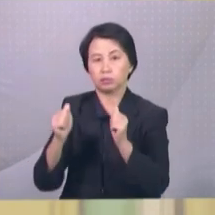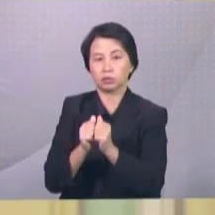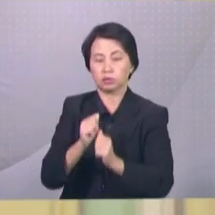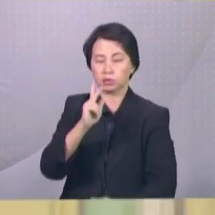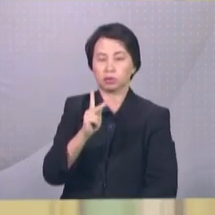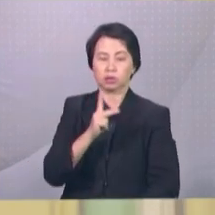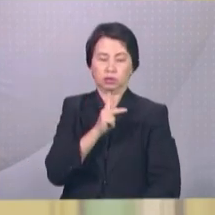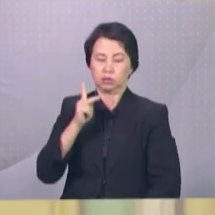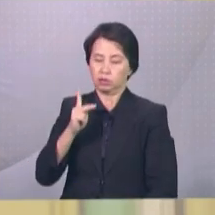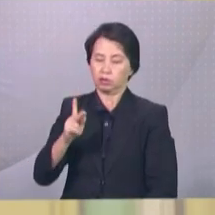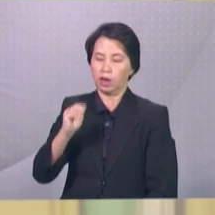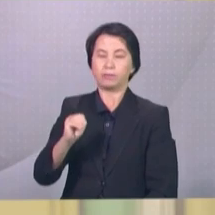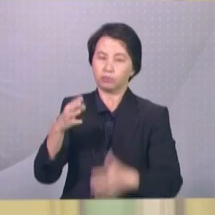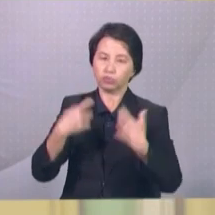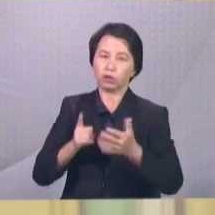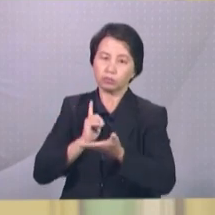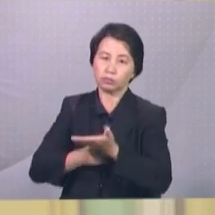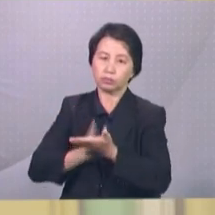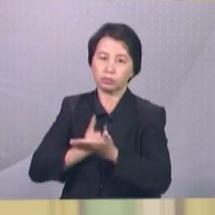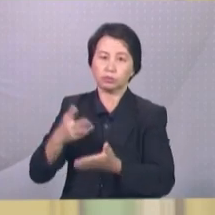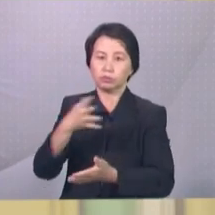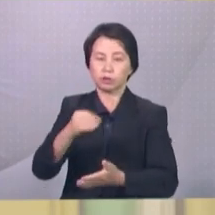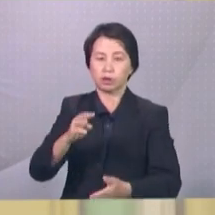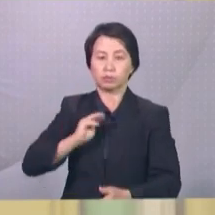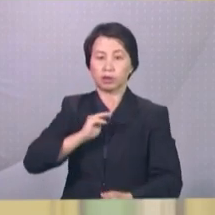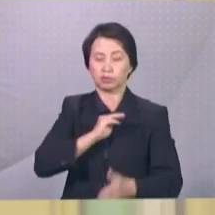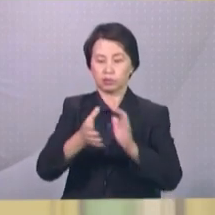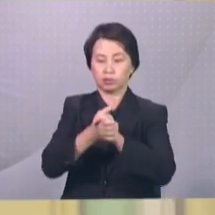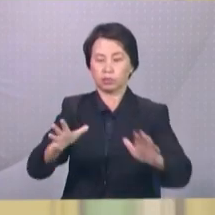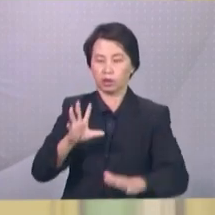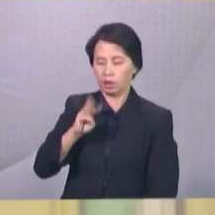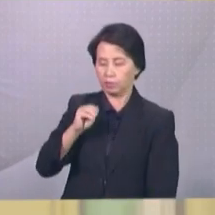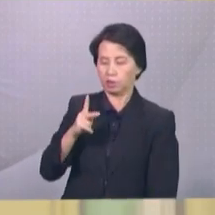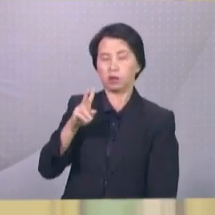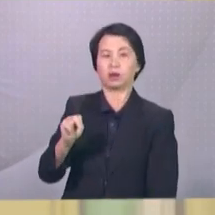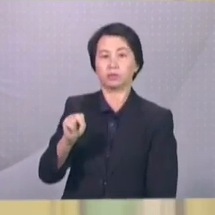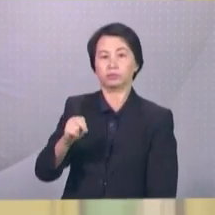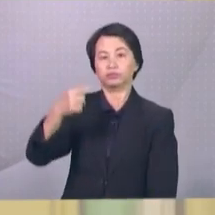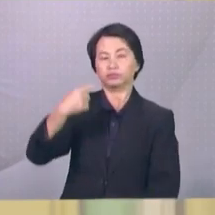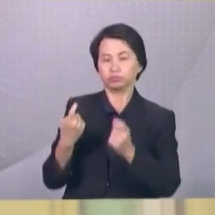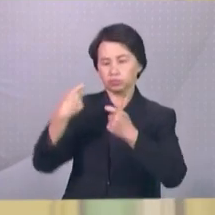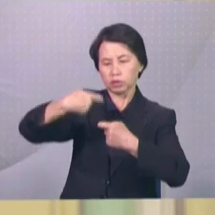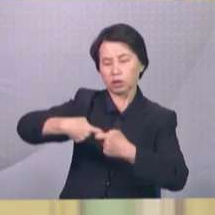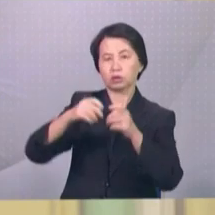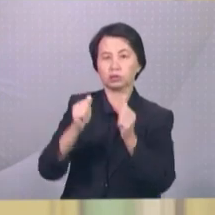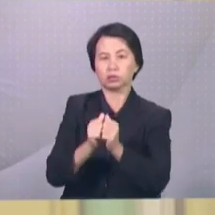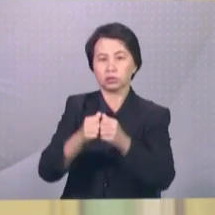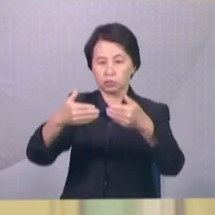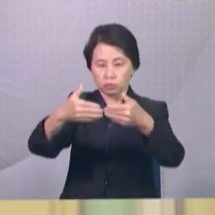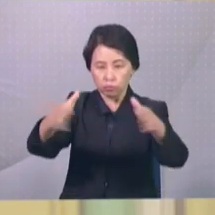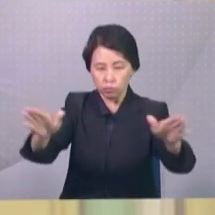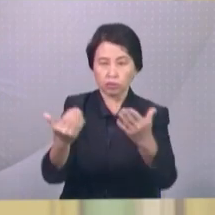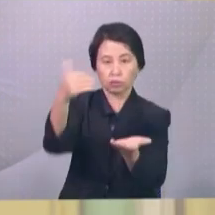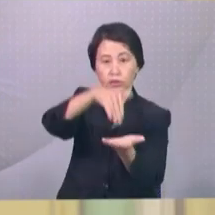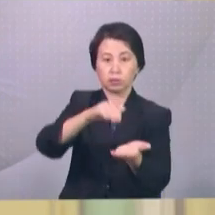Kementerian Kesihatan Malaysia KKM dan Majlis Keselamatan Negara MKN berkaitan dengan pembukaan